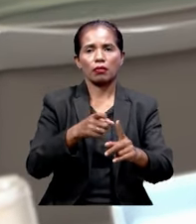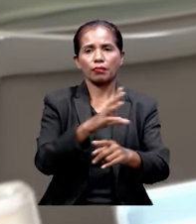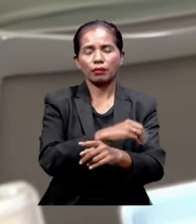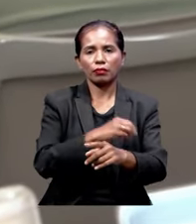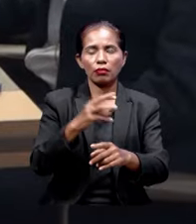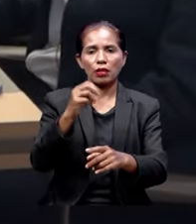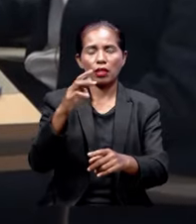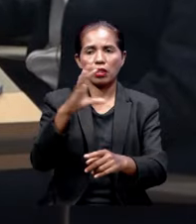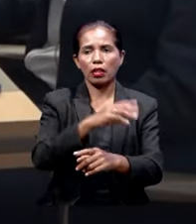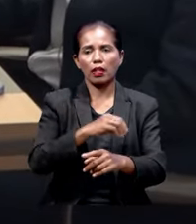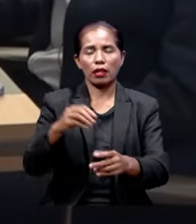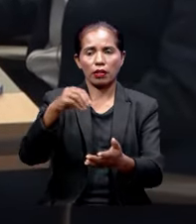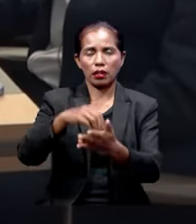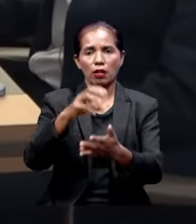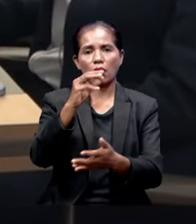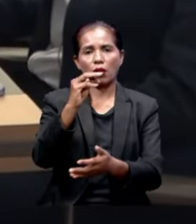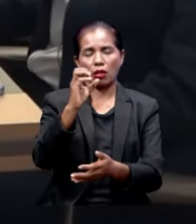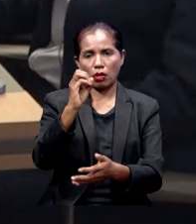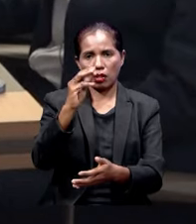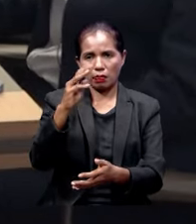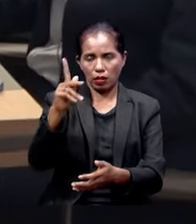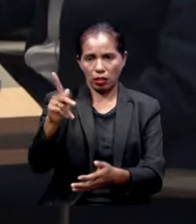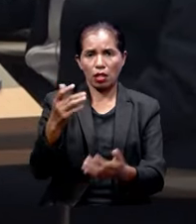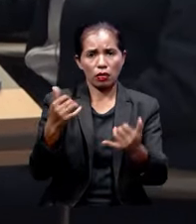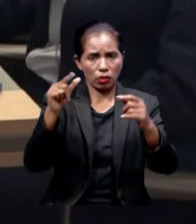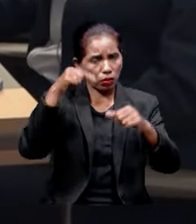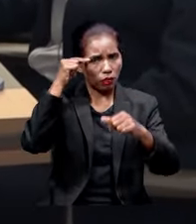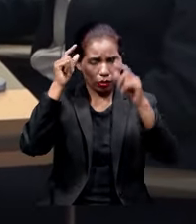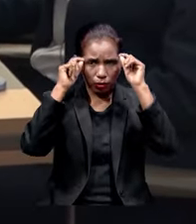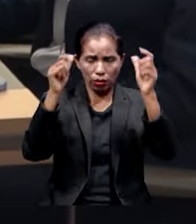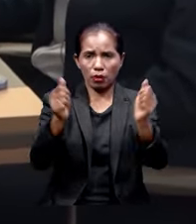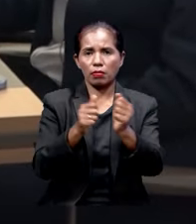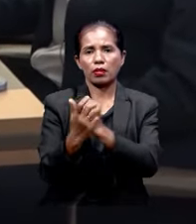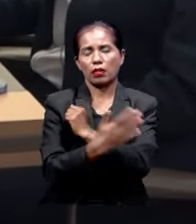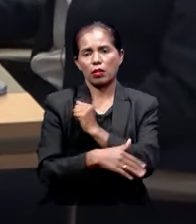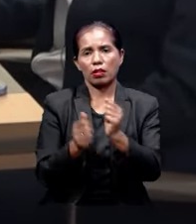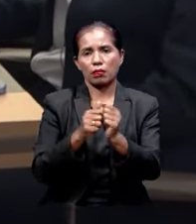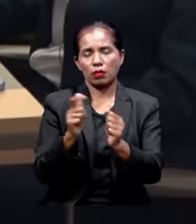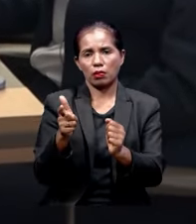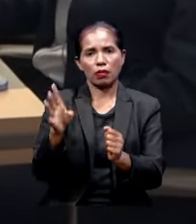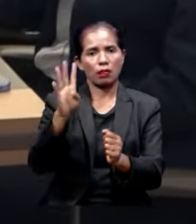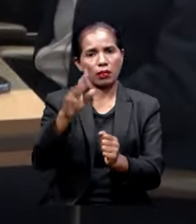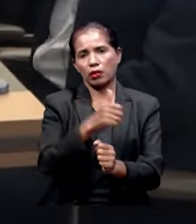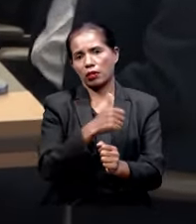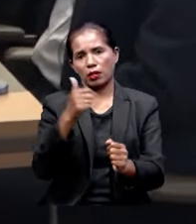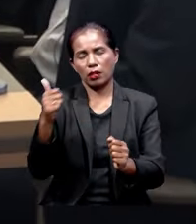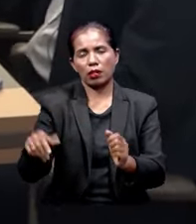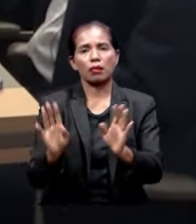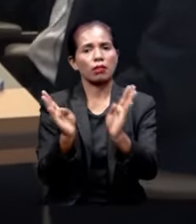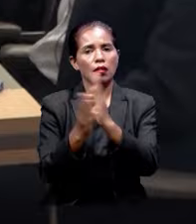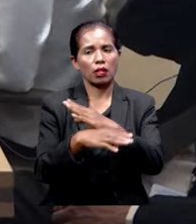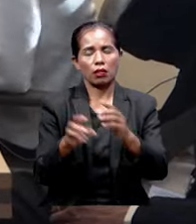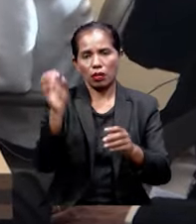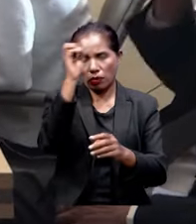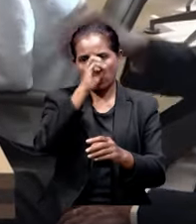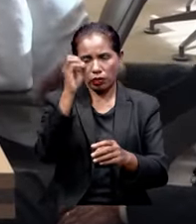nian nebe institui OMK. Daudaung ne governo Timor Leste hamutu konasaun ronulu resin hat siraseluk sai hanesan